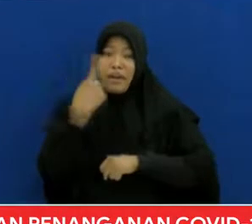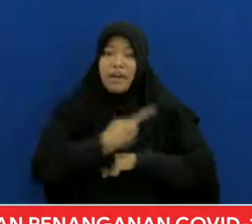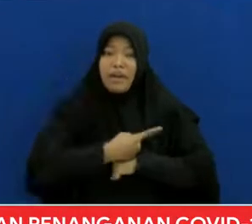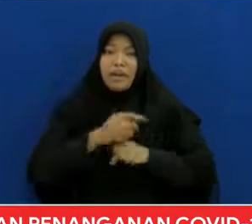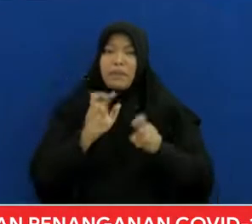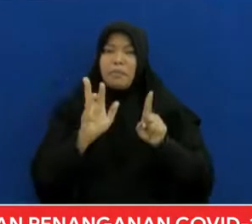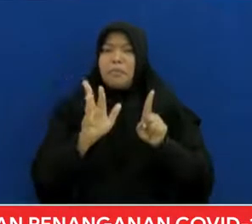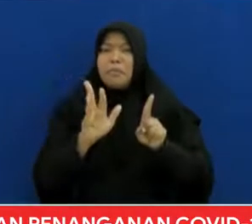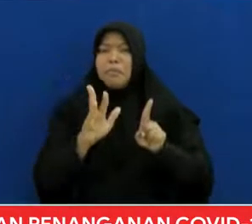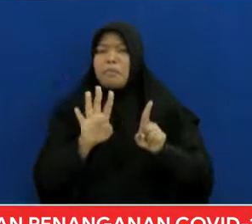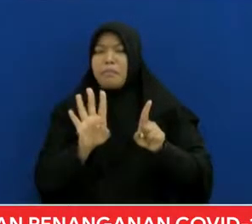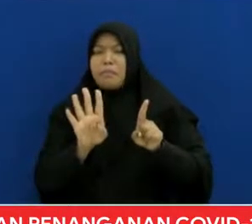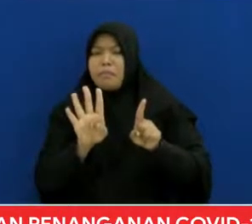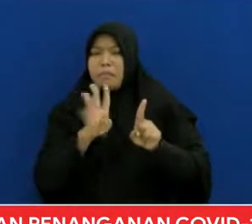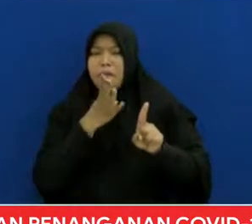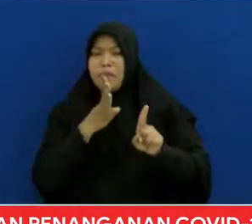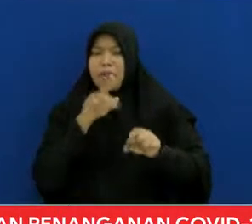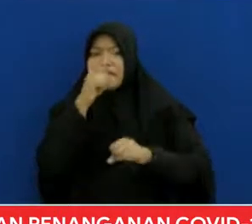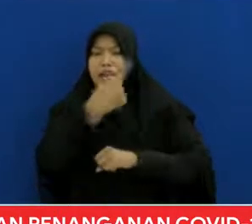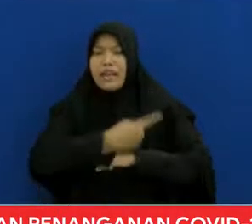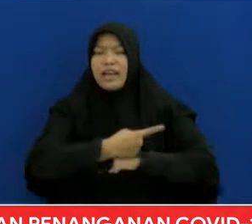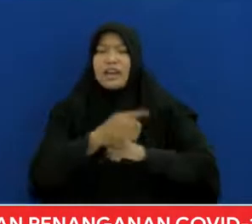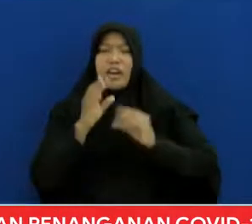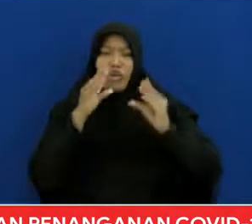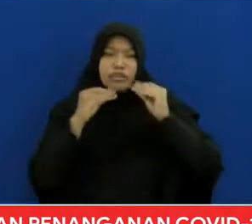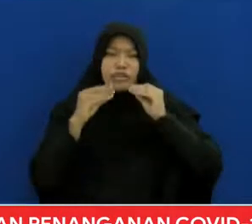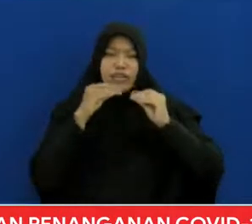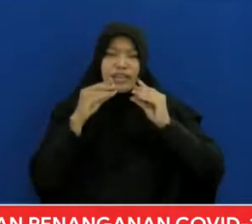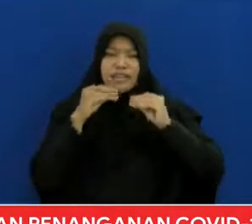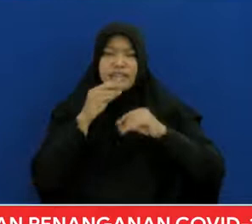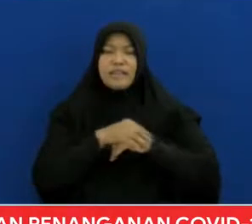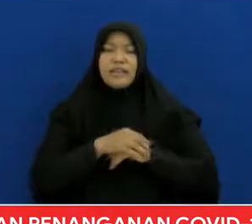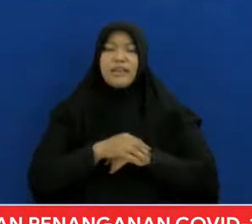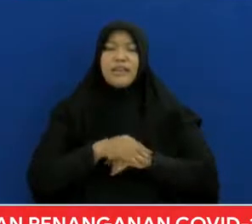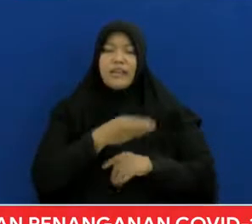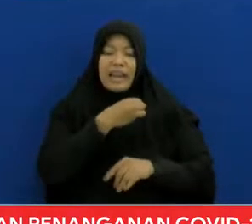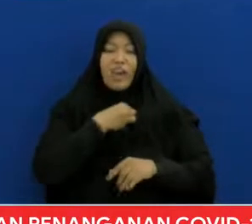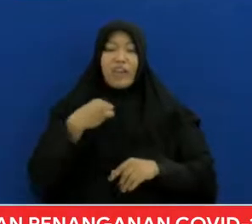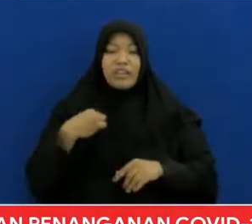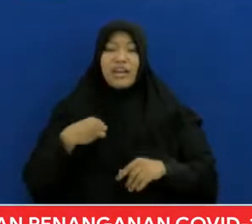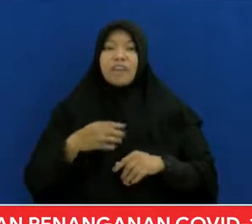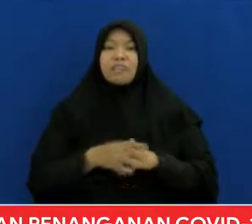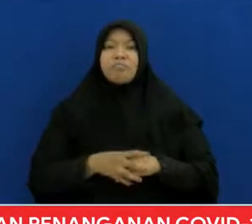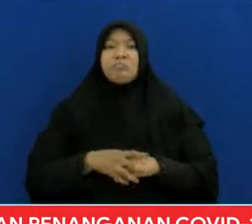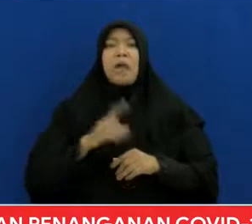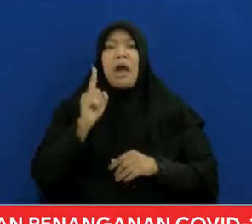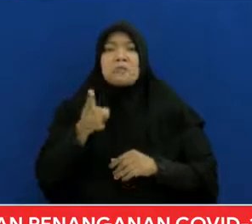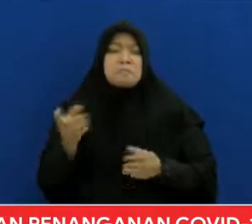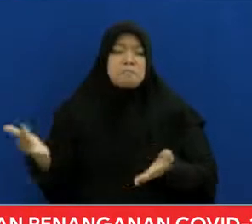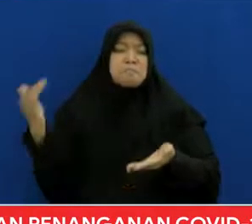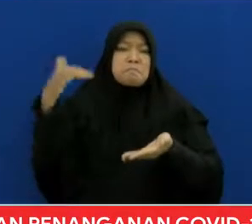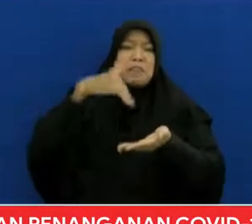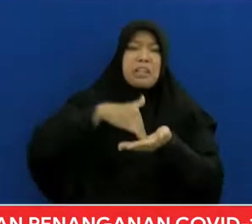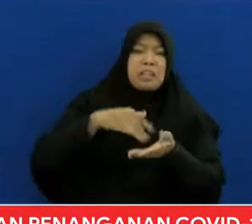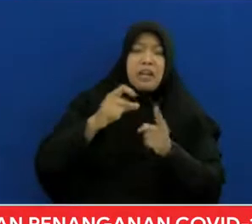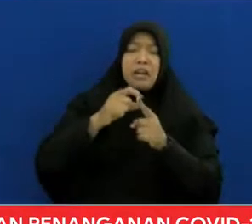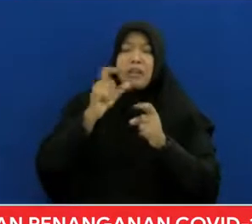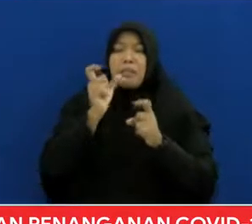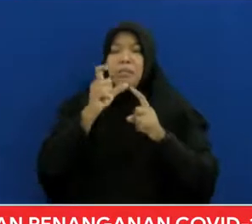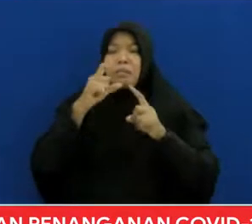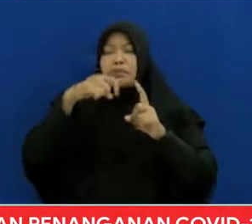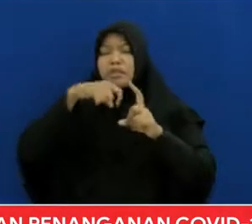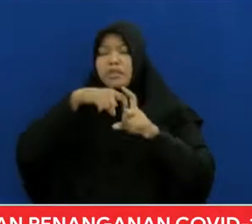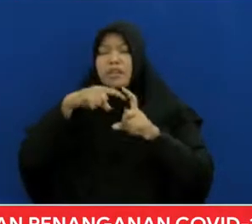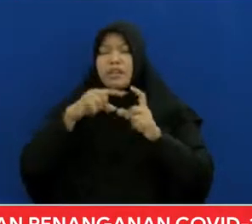dan berkonsultasi dengan tenaga kesehatan. Konsultasi tidak harus datang ke puskesmas maupun